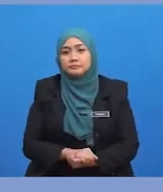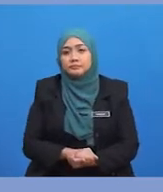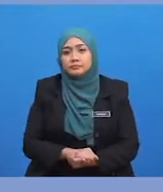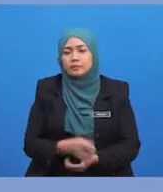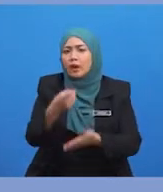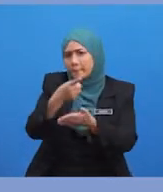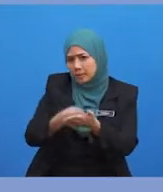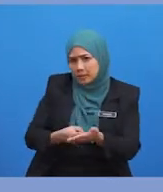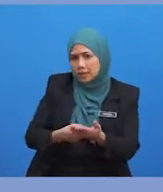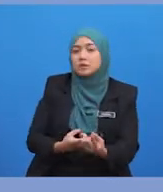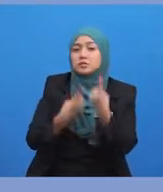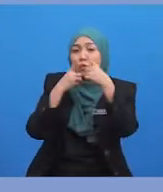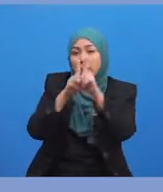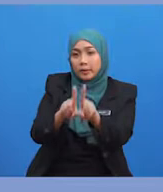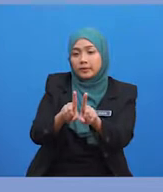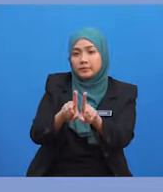jawapannya, murid-murid?